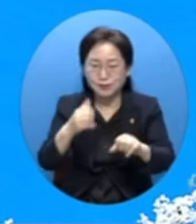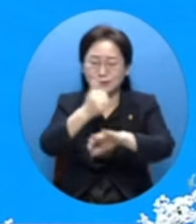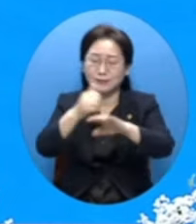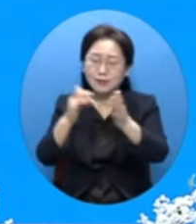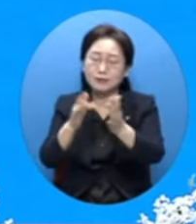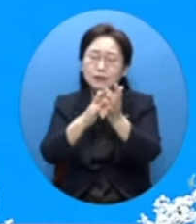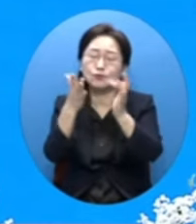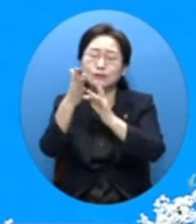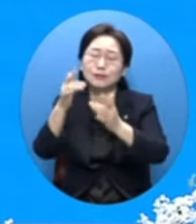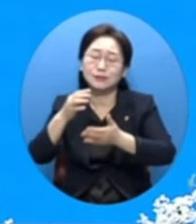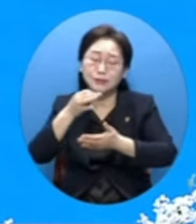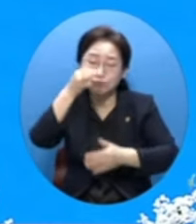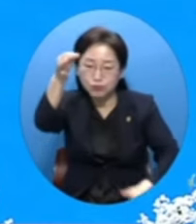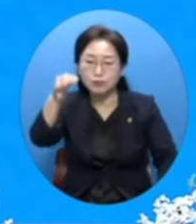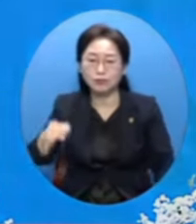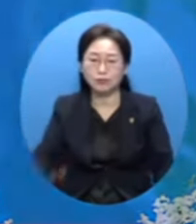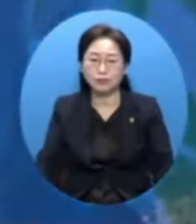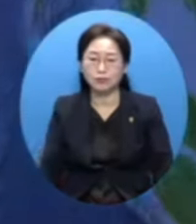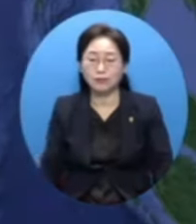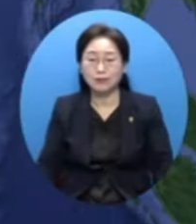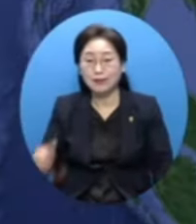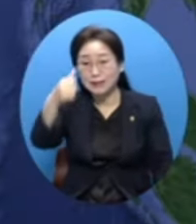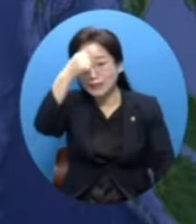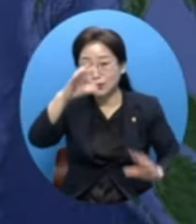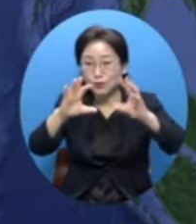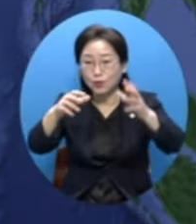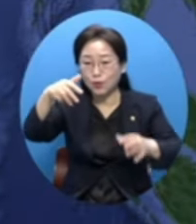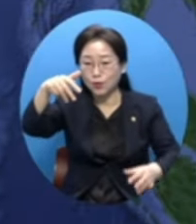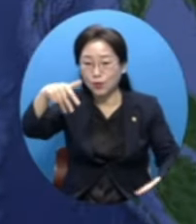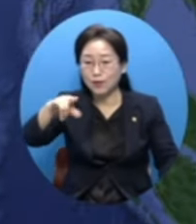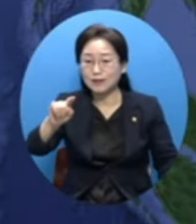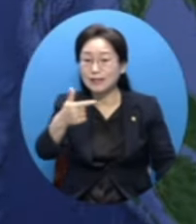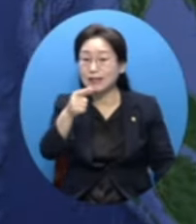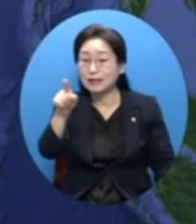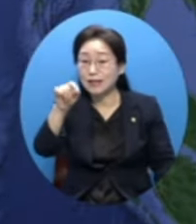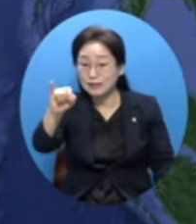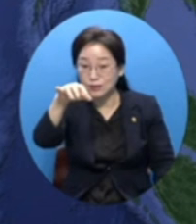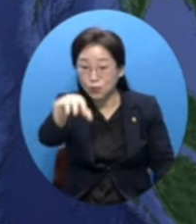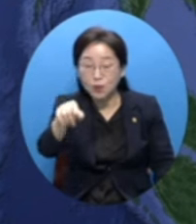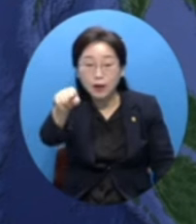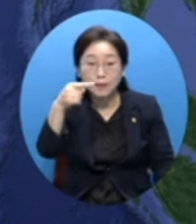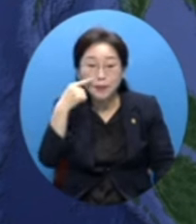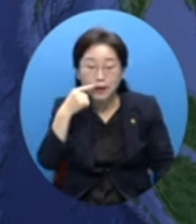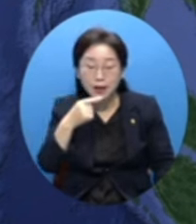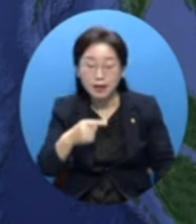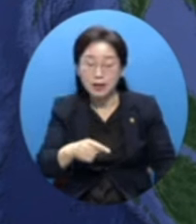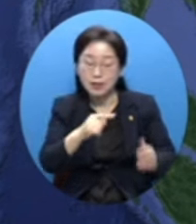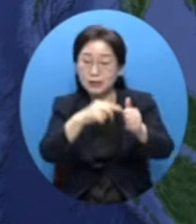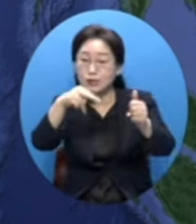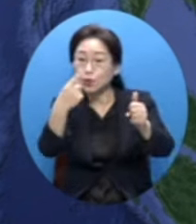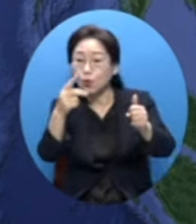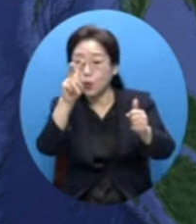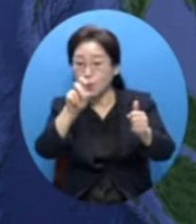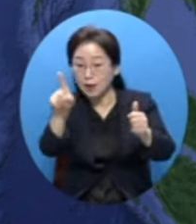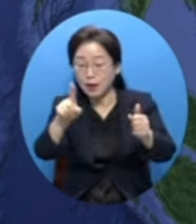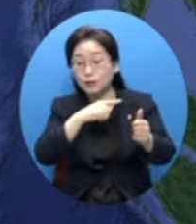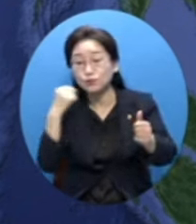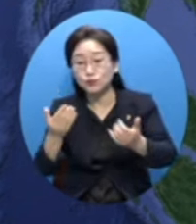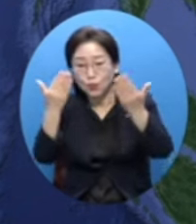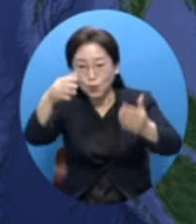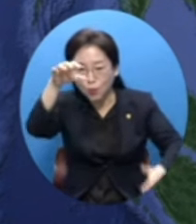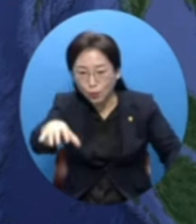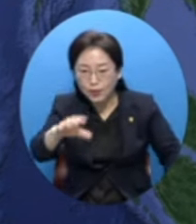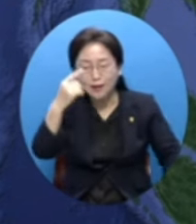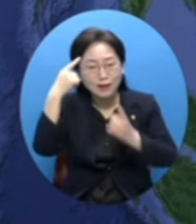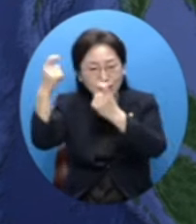기록이 남겨져 있습니다. 인도 첸나에 가면 그 성도마의 순교를 기념해서 성도마 기념교회가 세워져 있습니다.